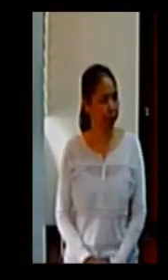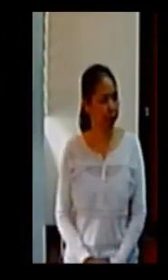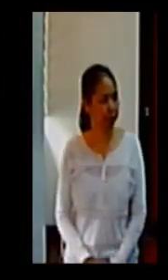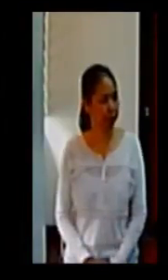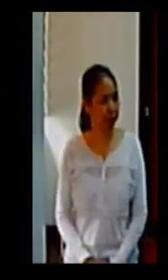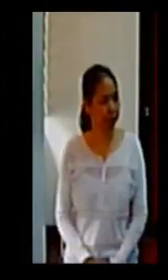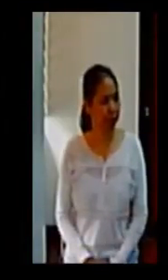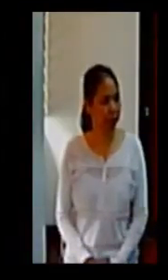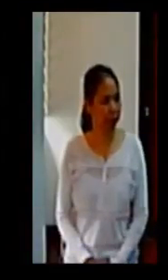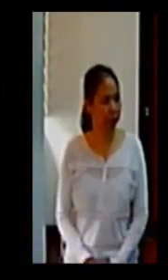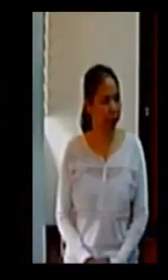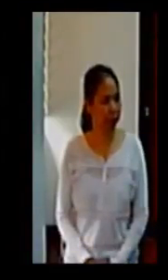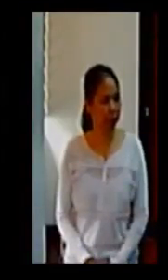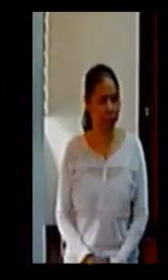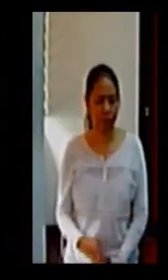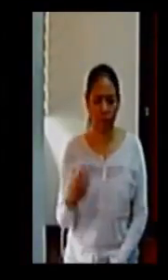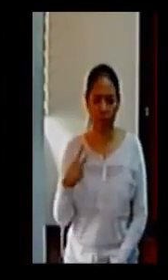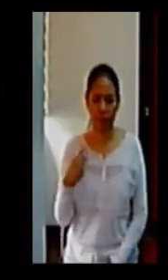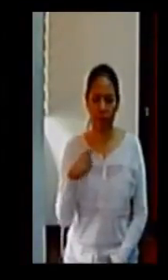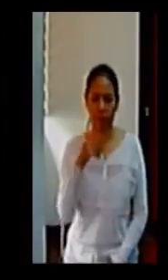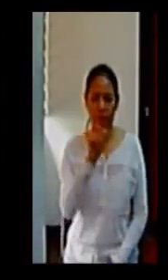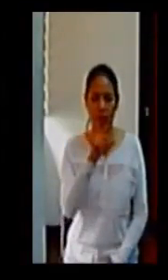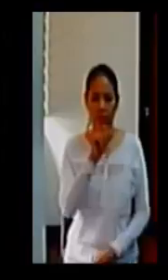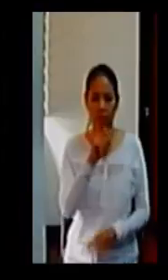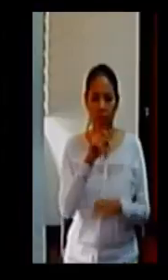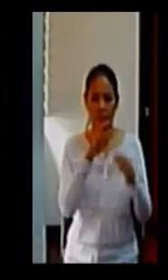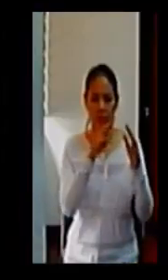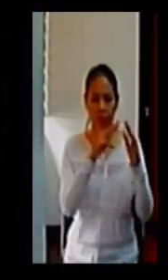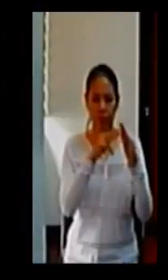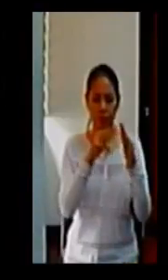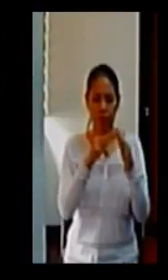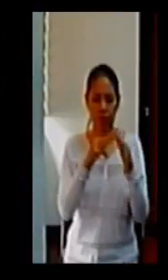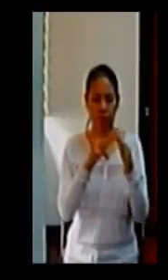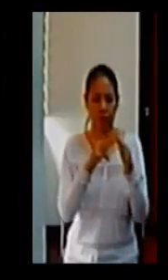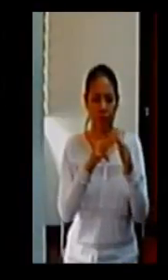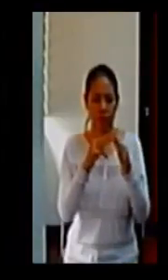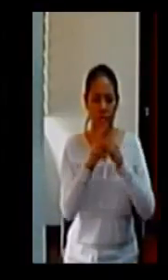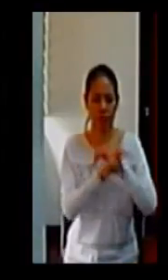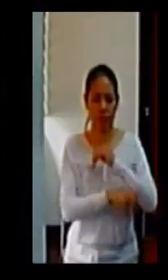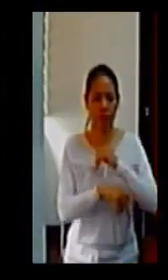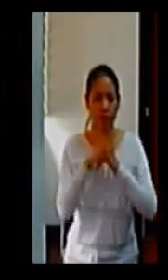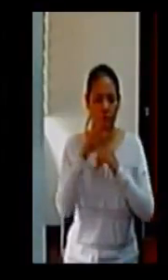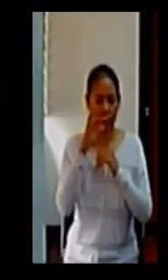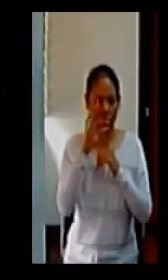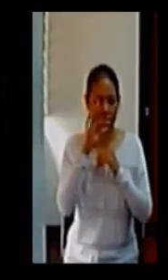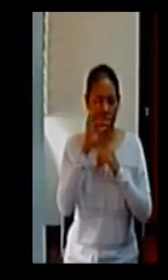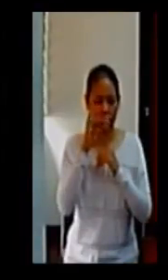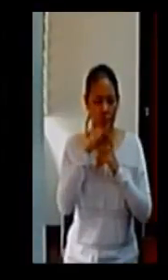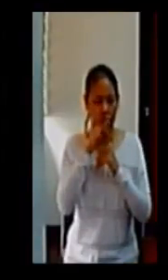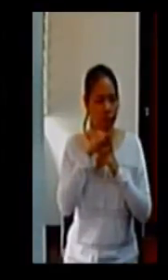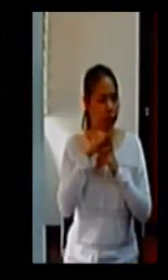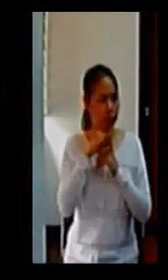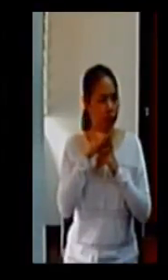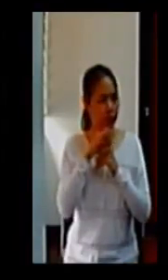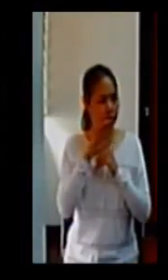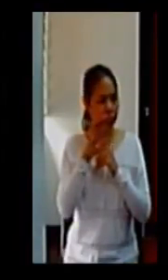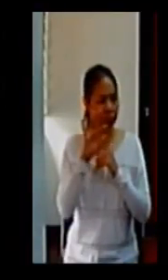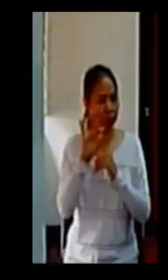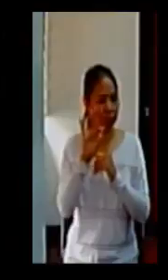We have 11 municipalities in the province of Ifugao. 9 of